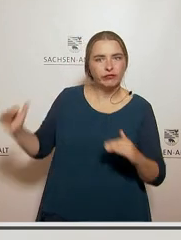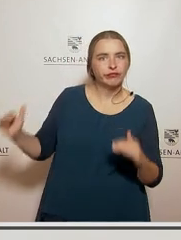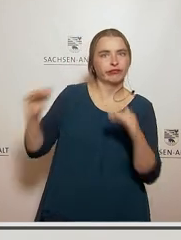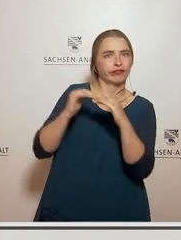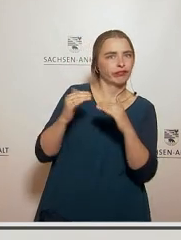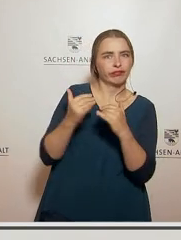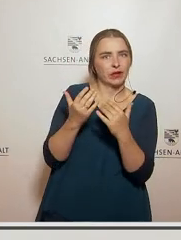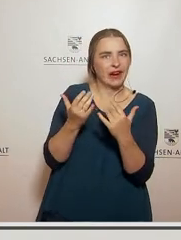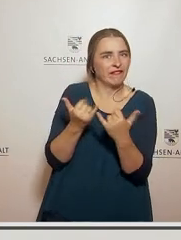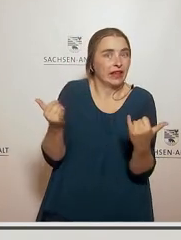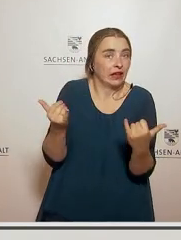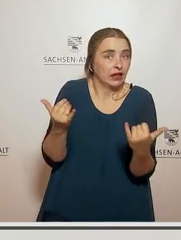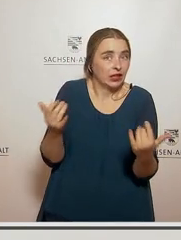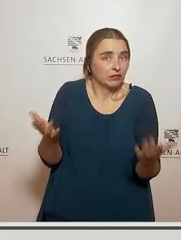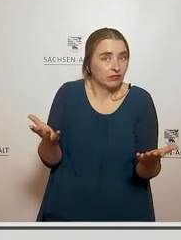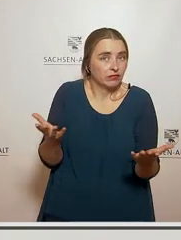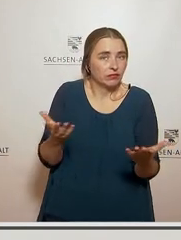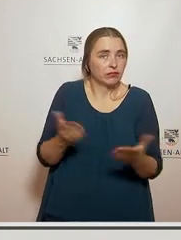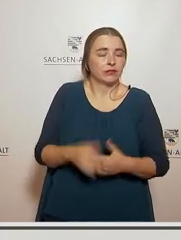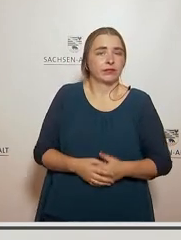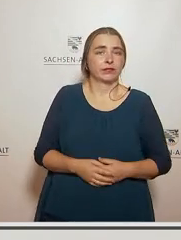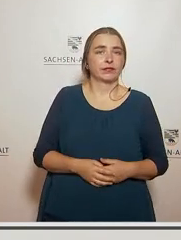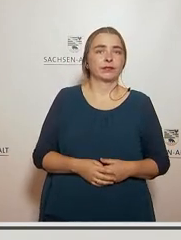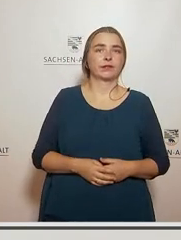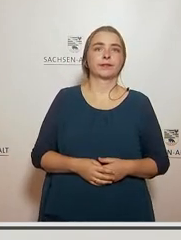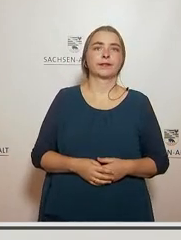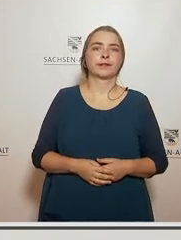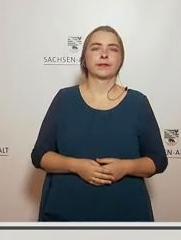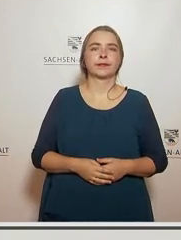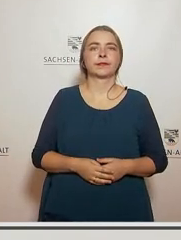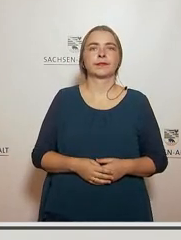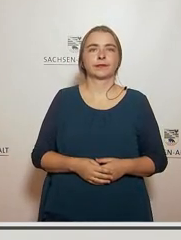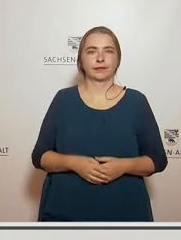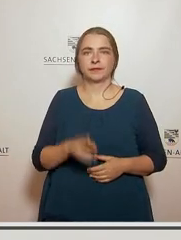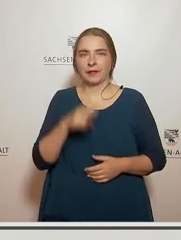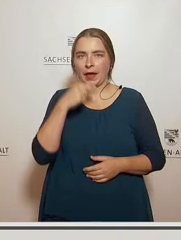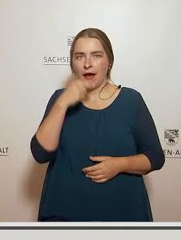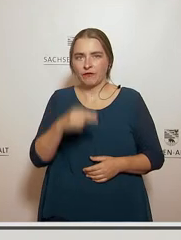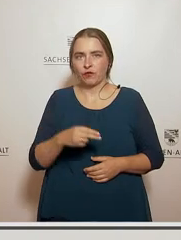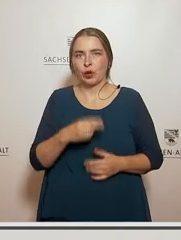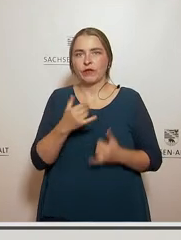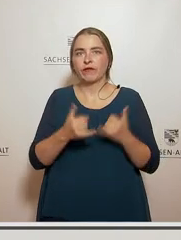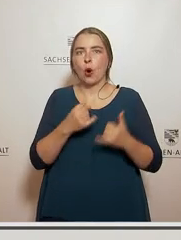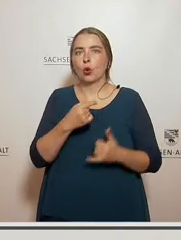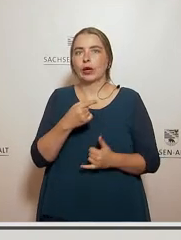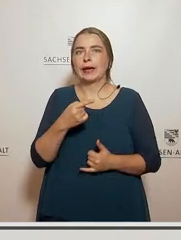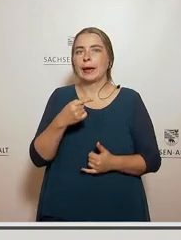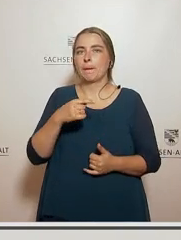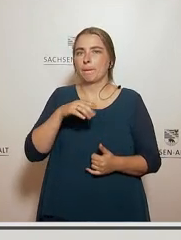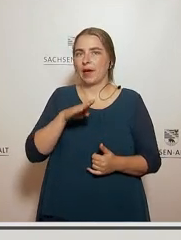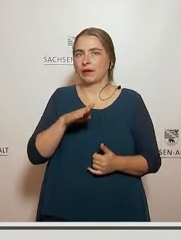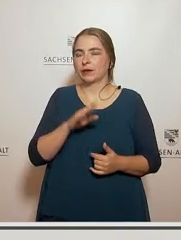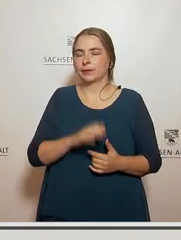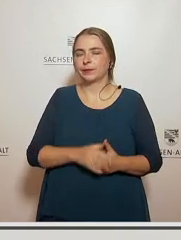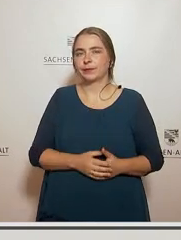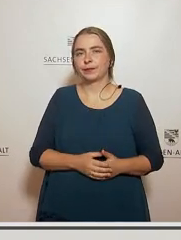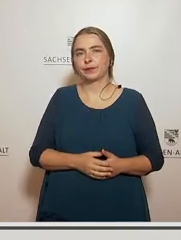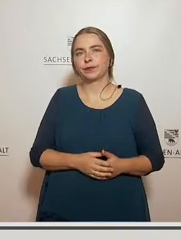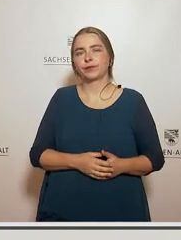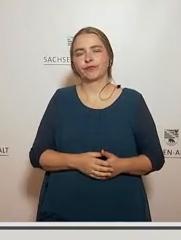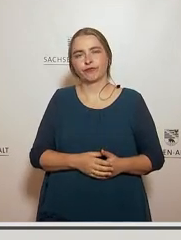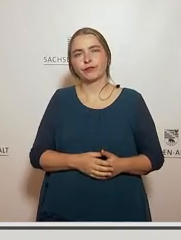Wir haben uns von dieser Einschätzung tragen lassen im Frühjahr noch, weil bislang in den